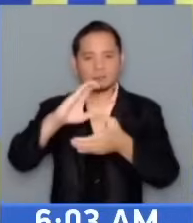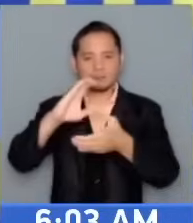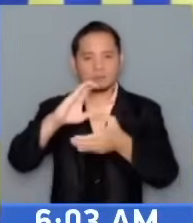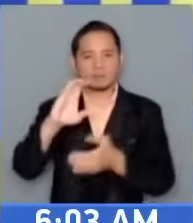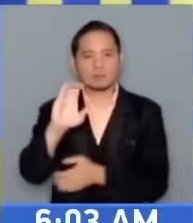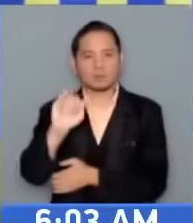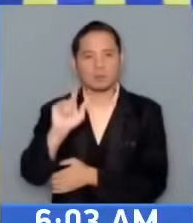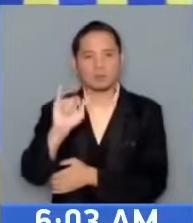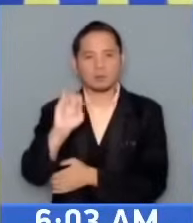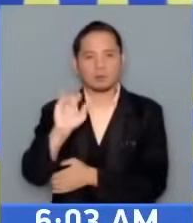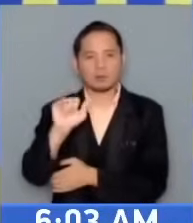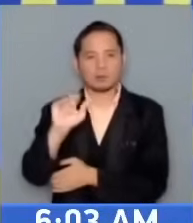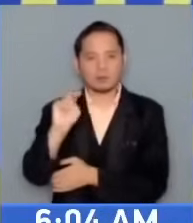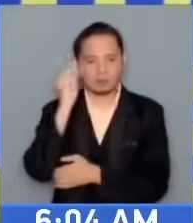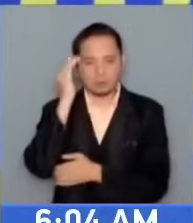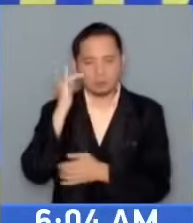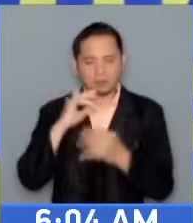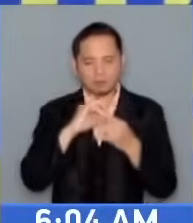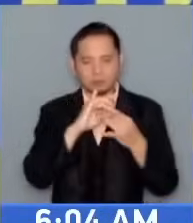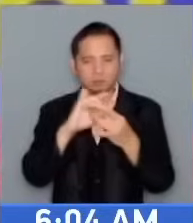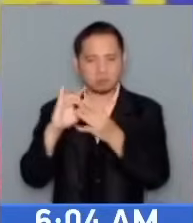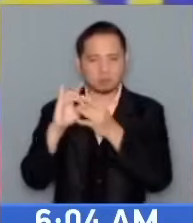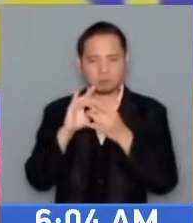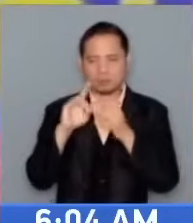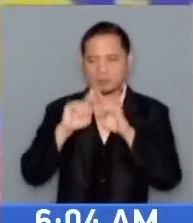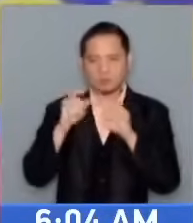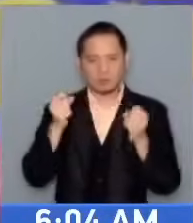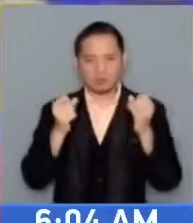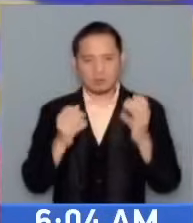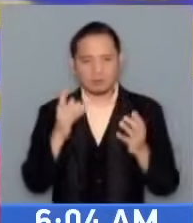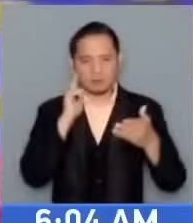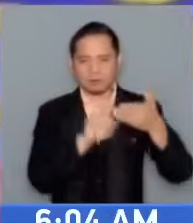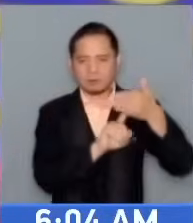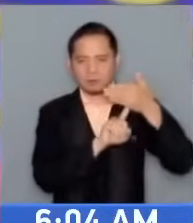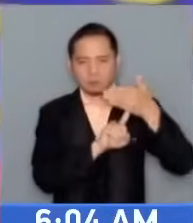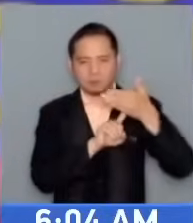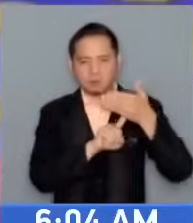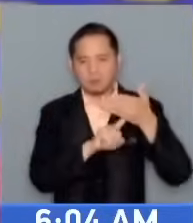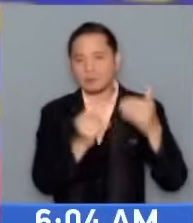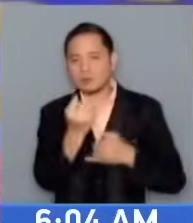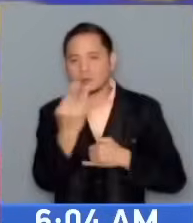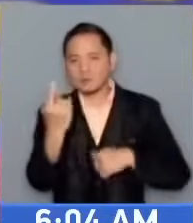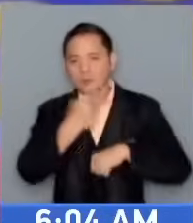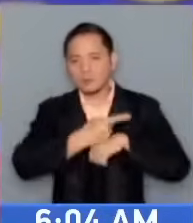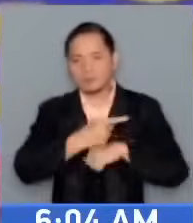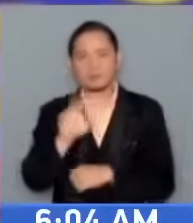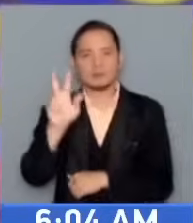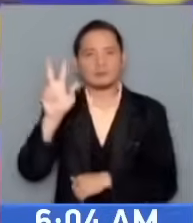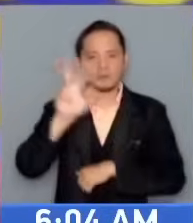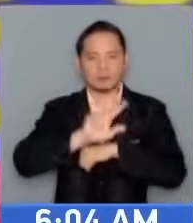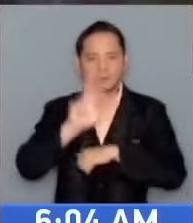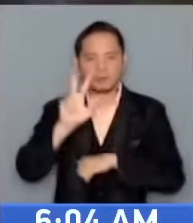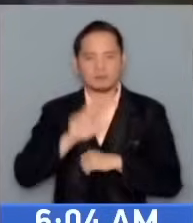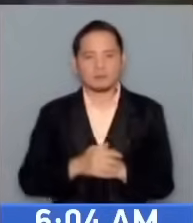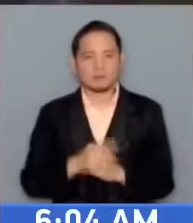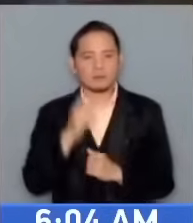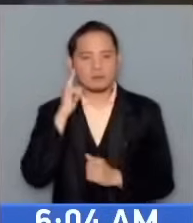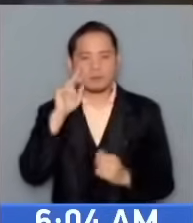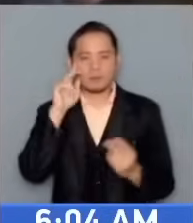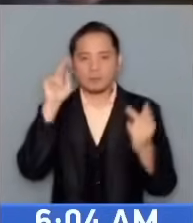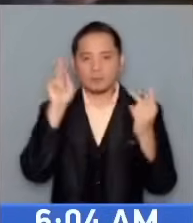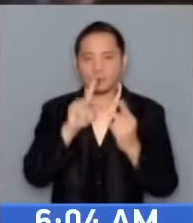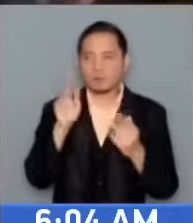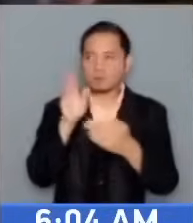araw na tigil pasada. Yan ay para tutulan yung PUV Modernization Program ng pamahalaan. Alas 5 ng umaga kanina